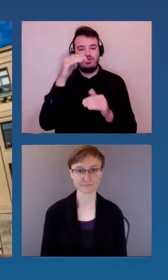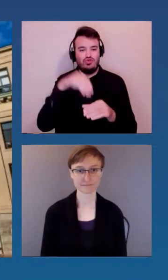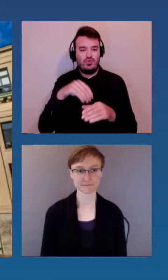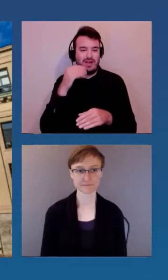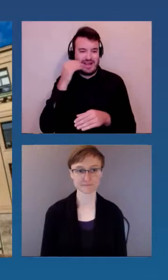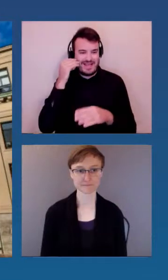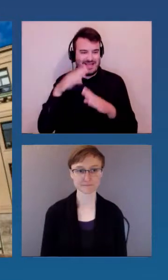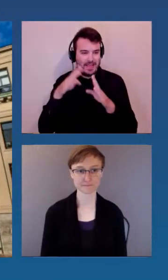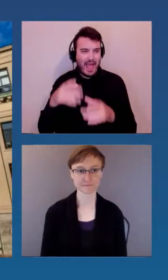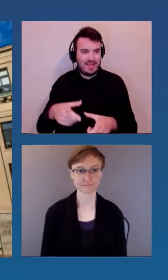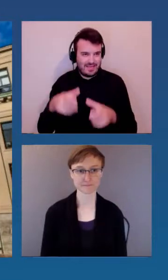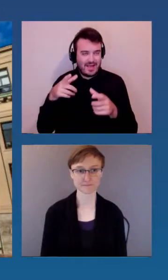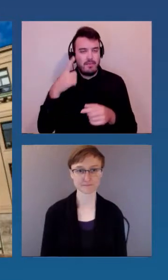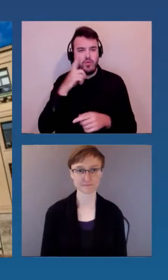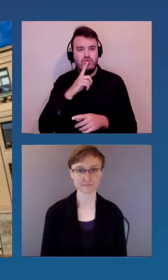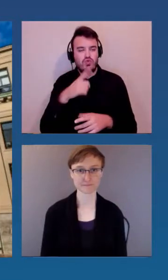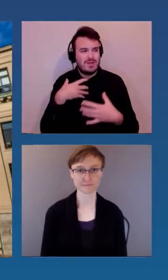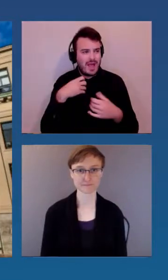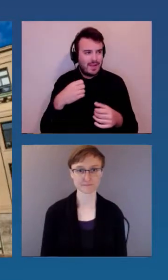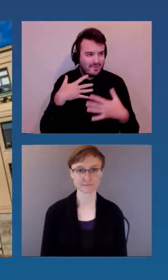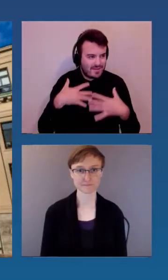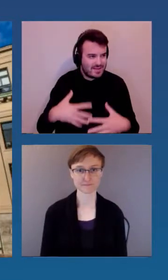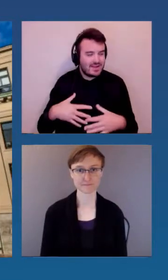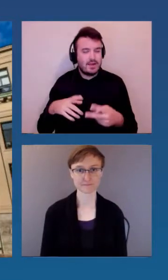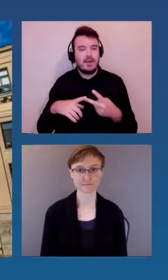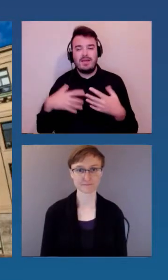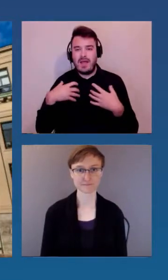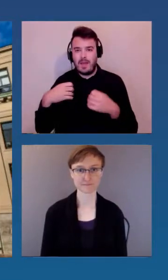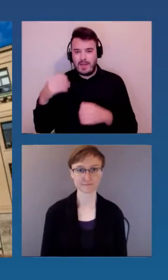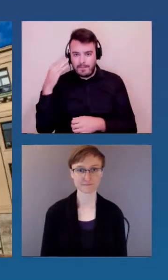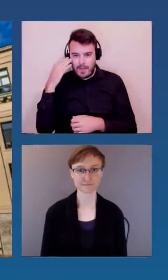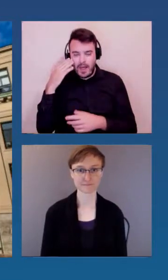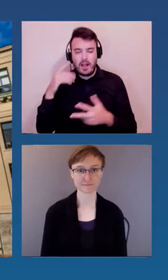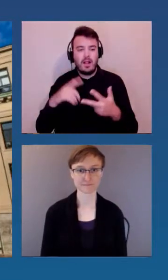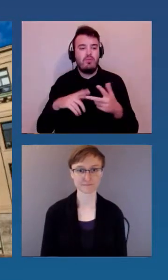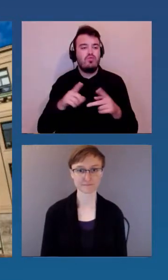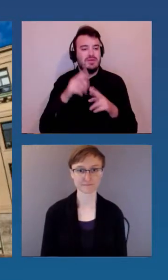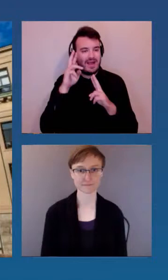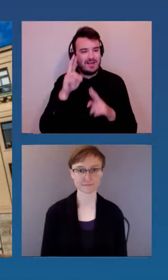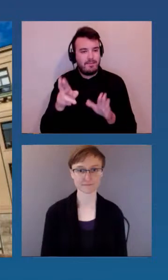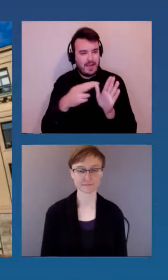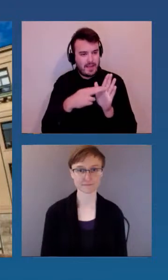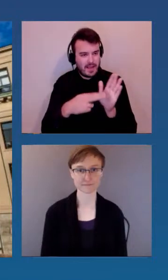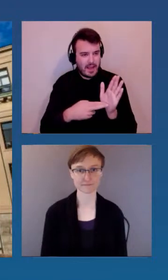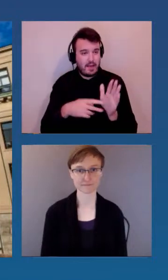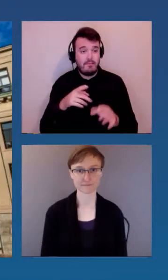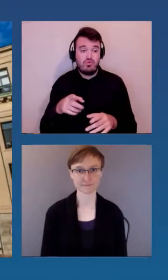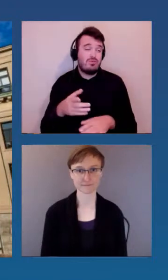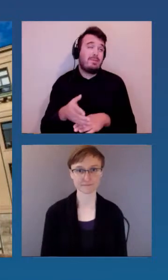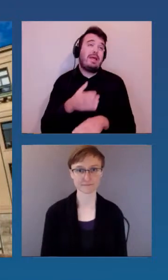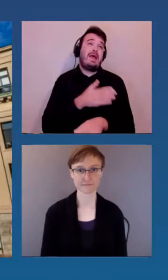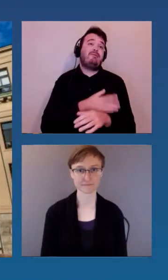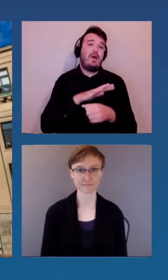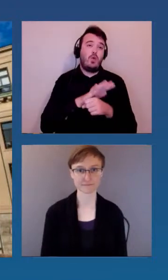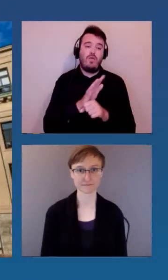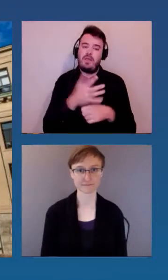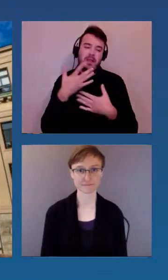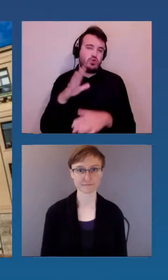pour que les étudiants, mais encore, je pense qu'on a confiance aussi que nos étudiants reconnaissent qu'ils